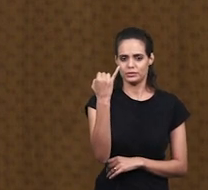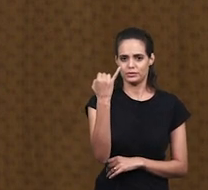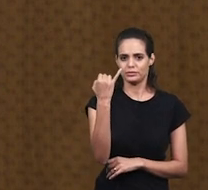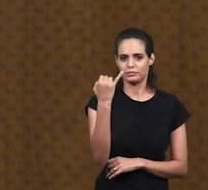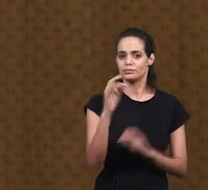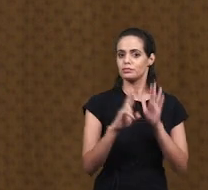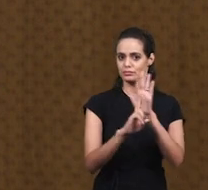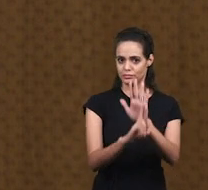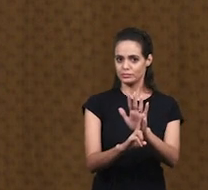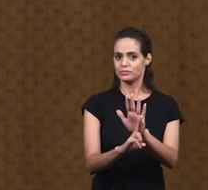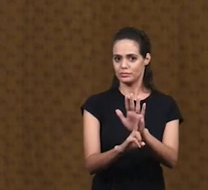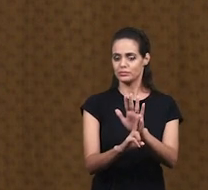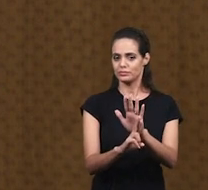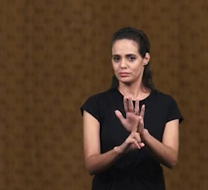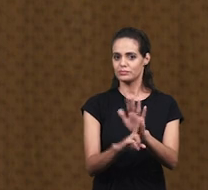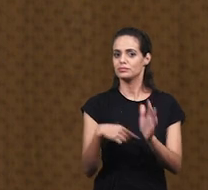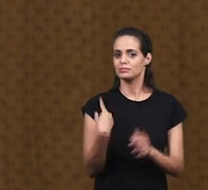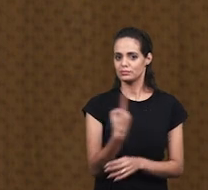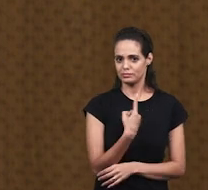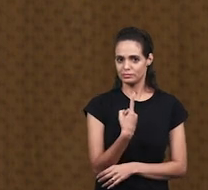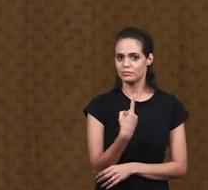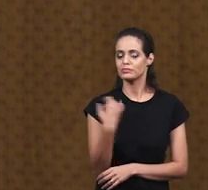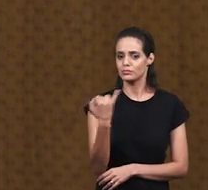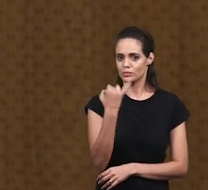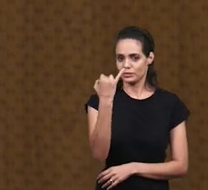Il établit à Jérusalem